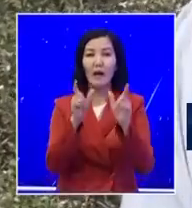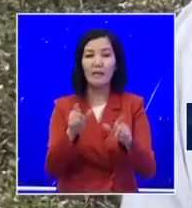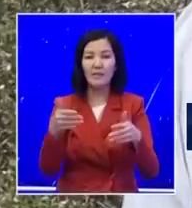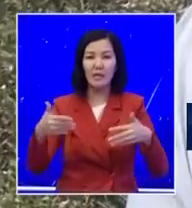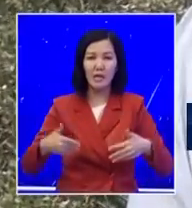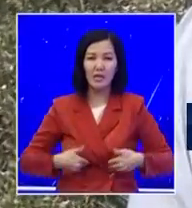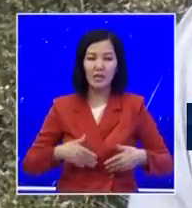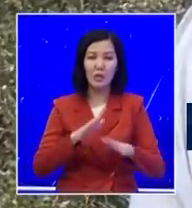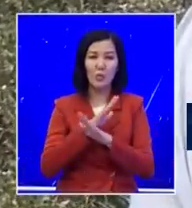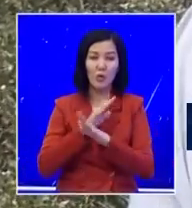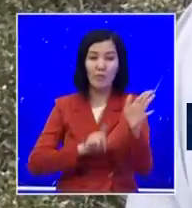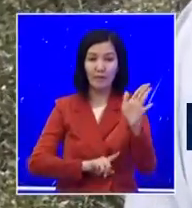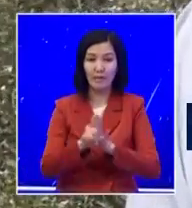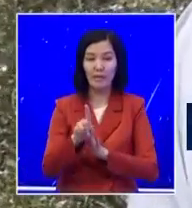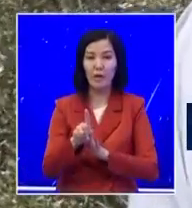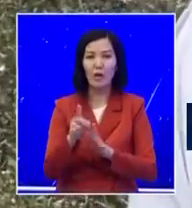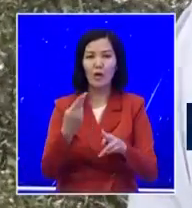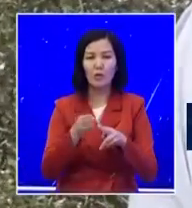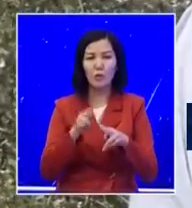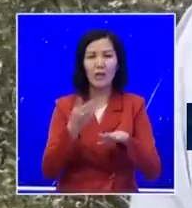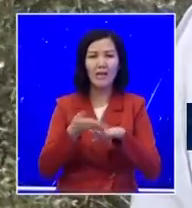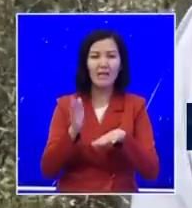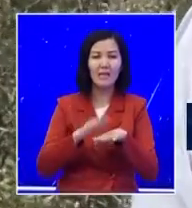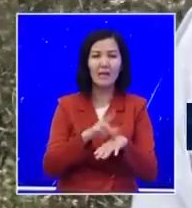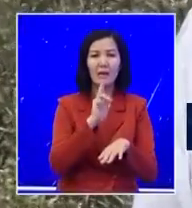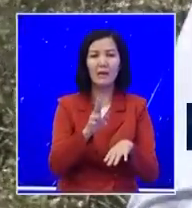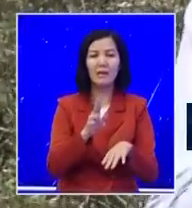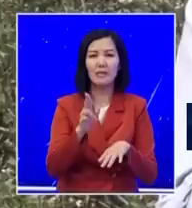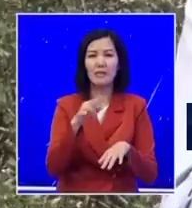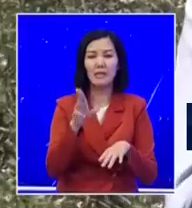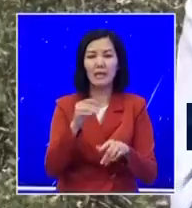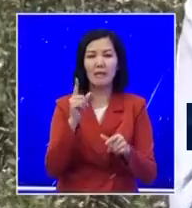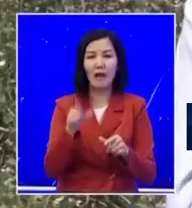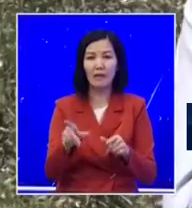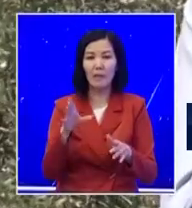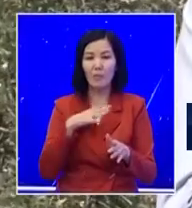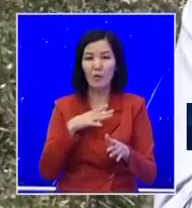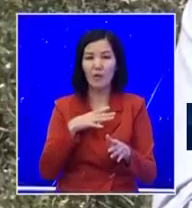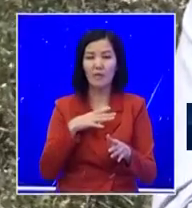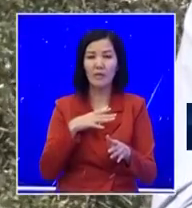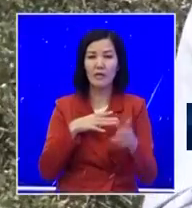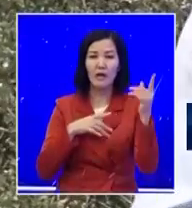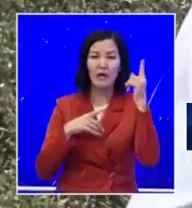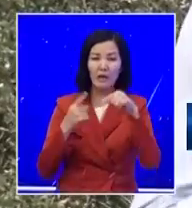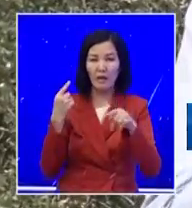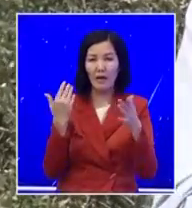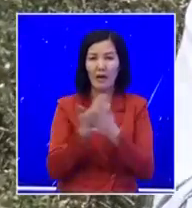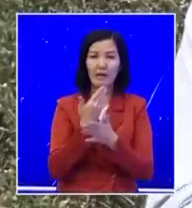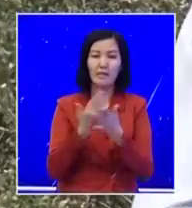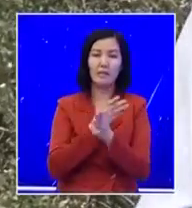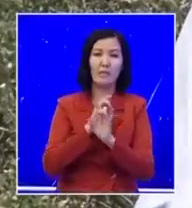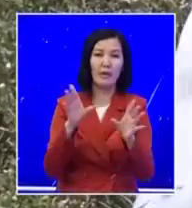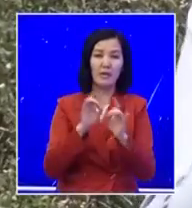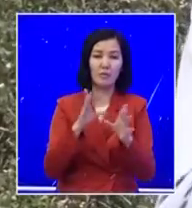бастады. Сол кезде енді қа деген кісі бопты, енді оны ел аңызғып айтып жүр. Сол